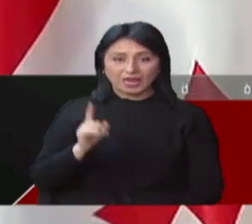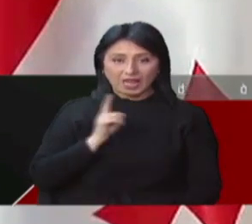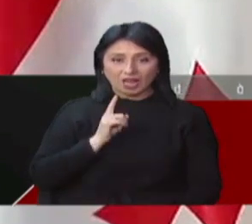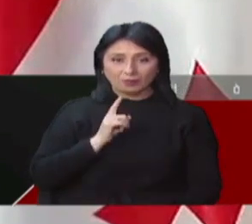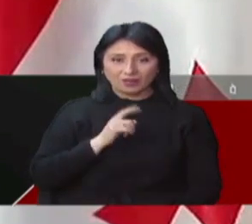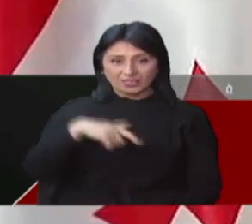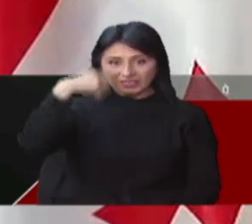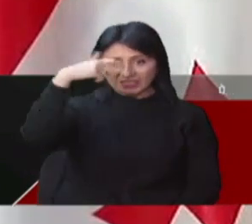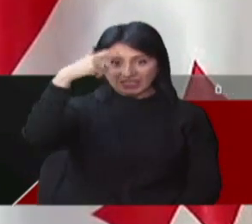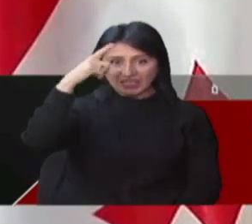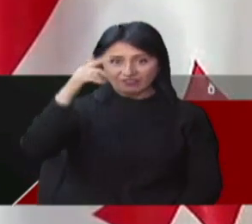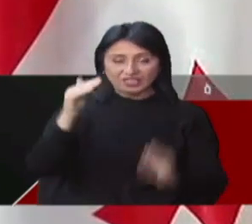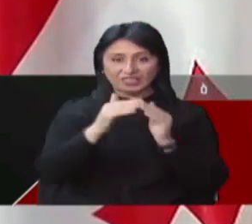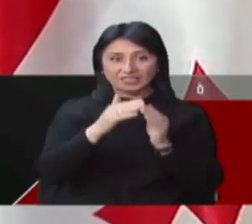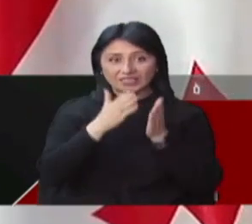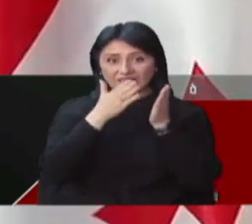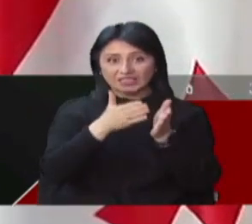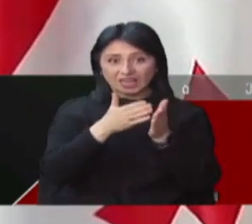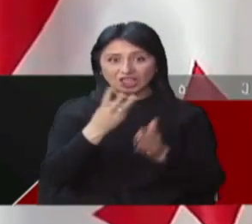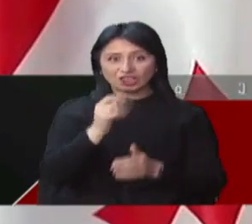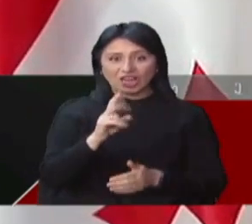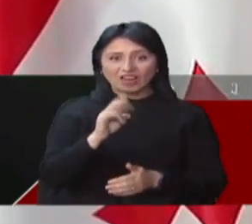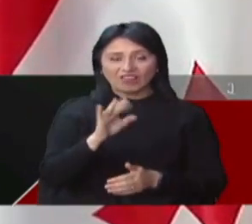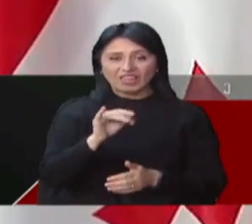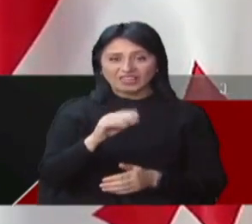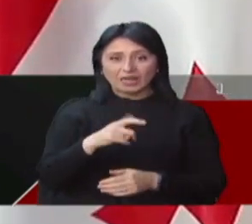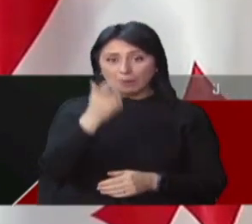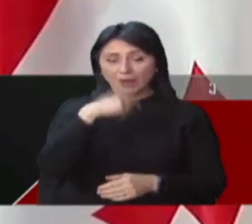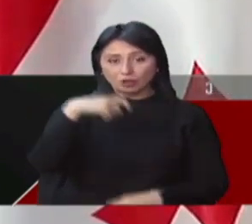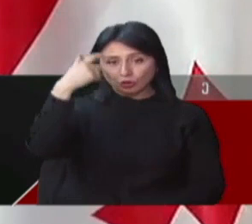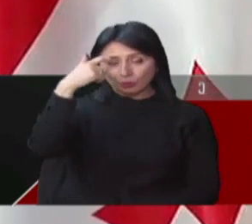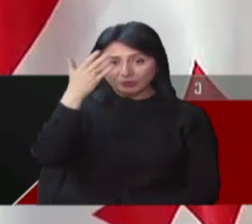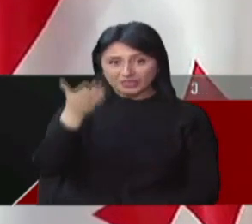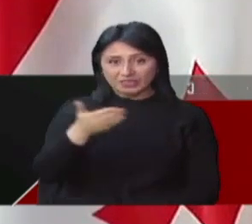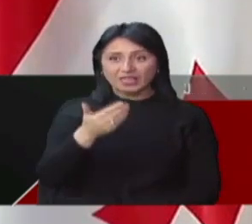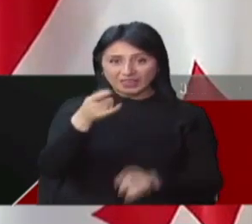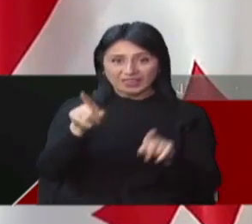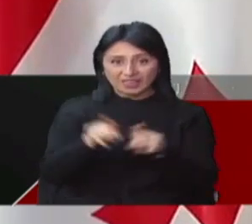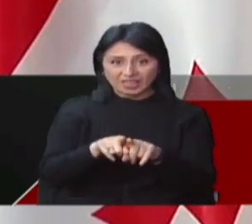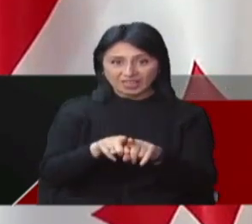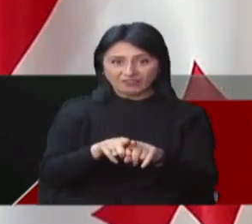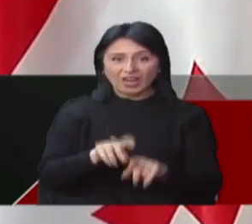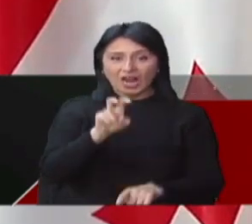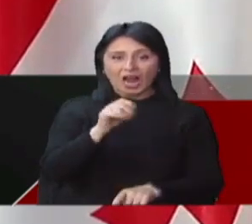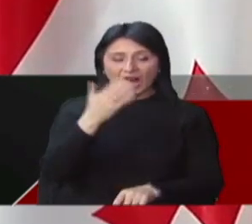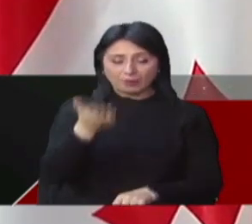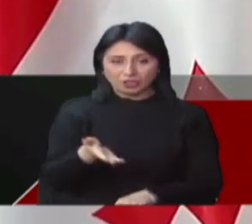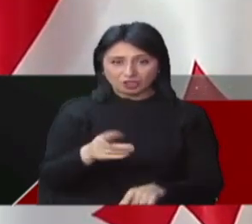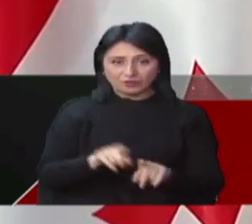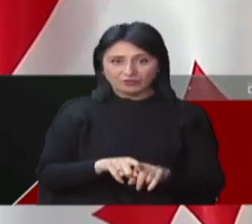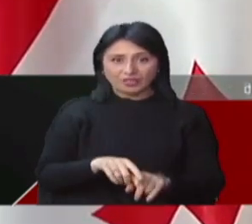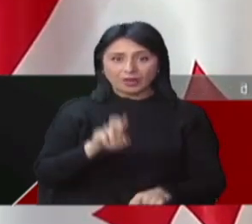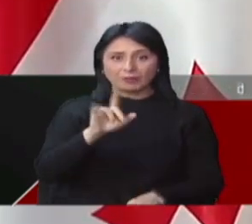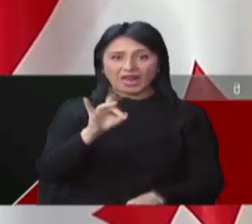გელოდებით ბიძინა ივანიშვილის სახლთან შეკვეთილში. ბატონო ბიძინა, თქვენც, ირაკლი ღარიბაშვილიც,